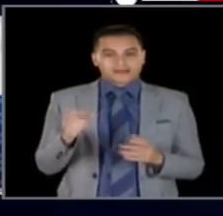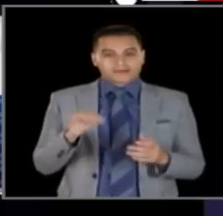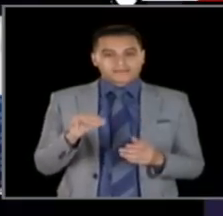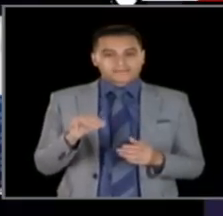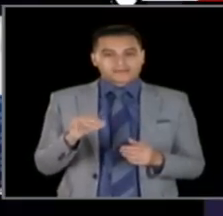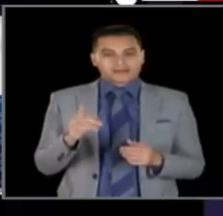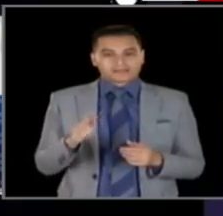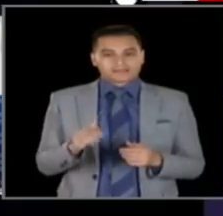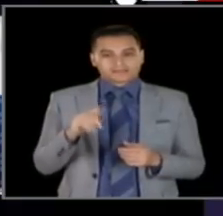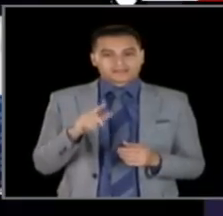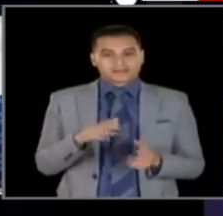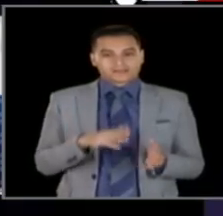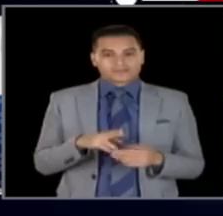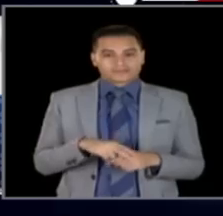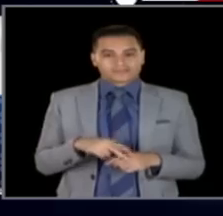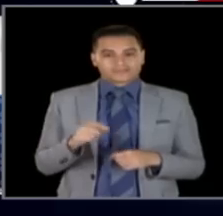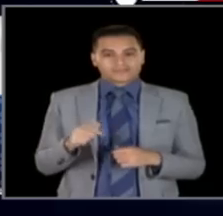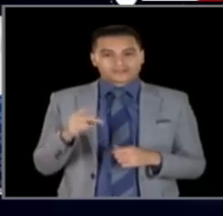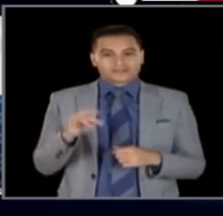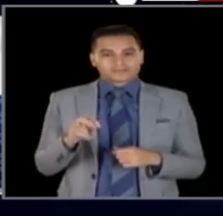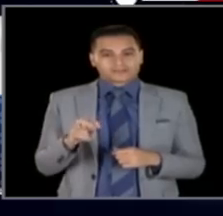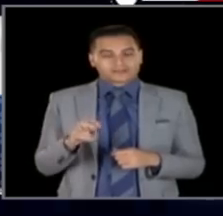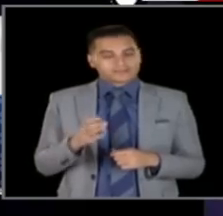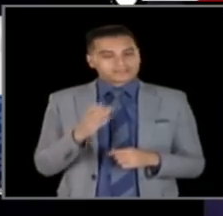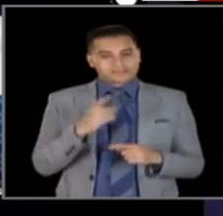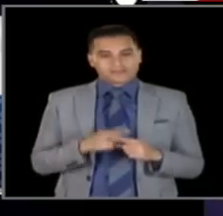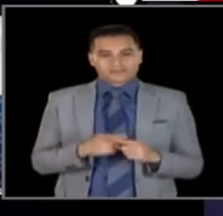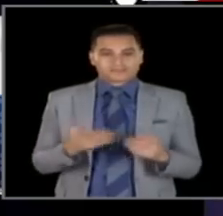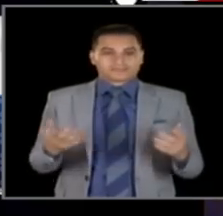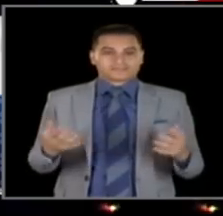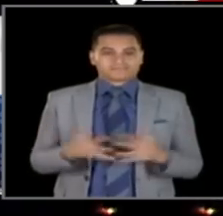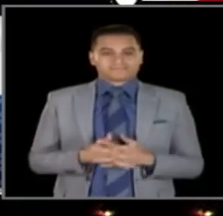وفاطمة أنديل. أنا كنت أقول فاطمة. إجابة خاطئة.